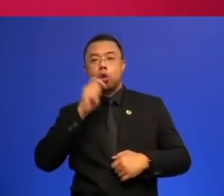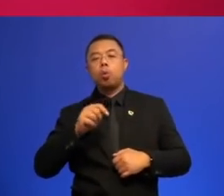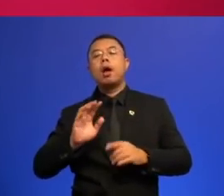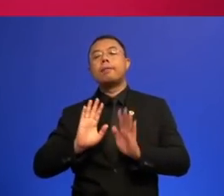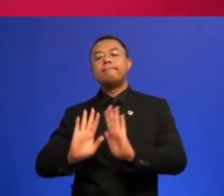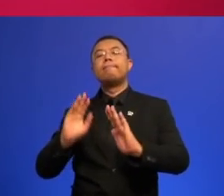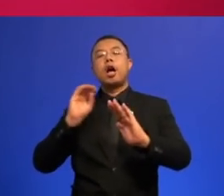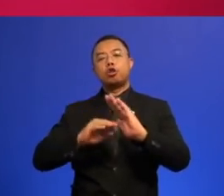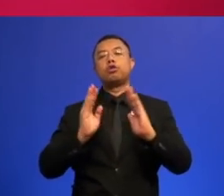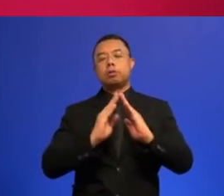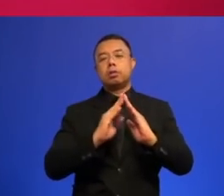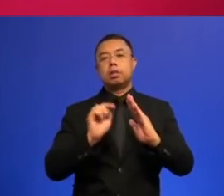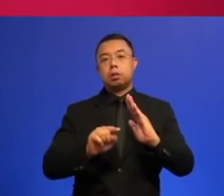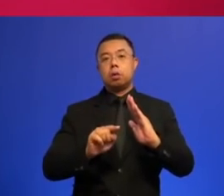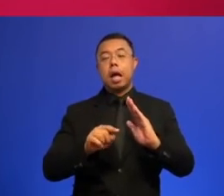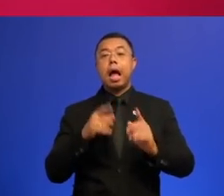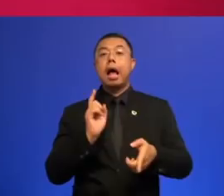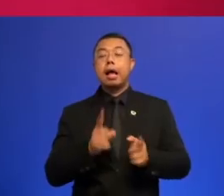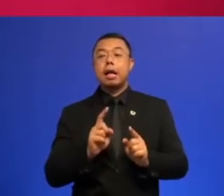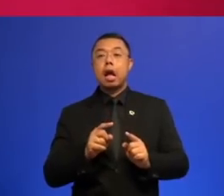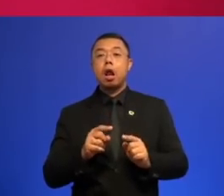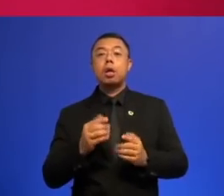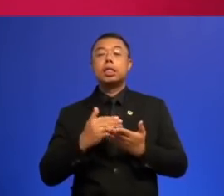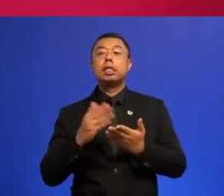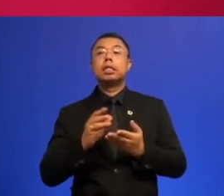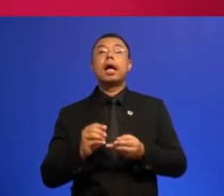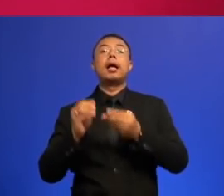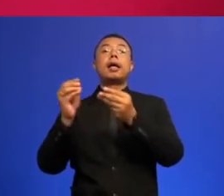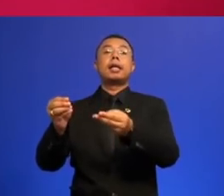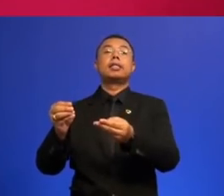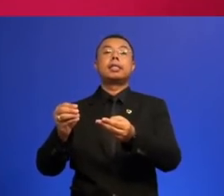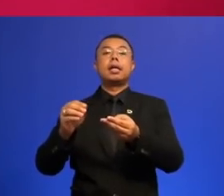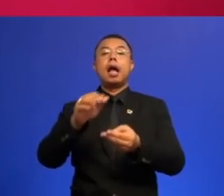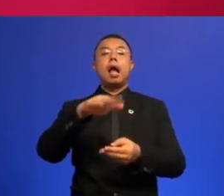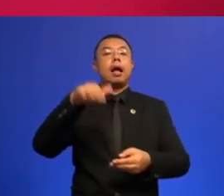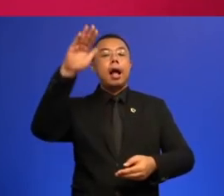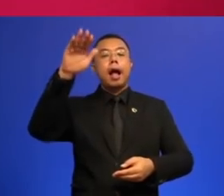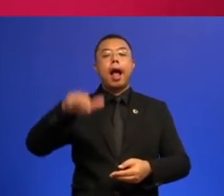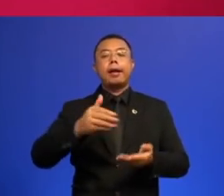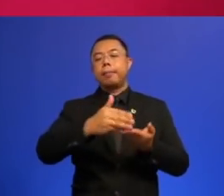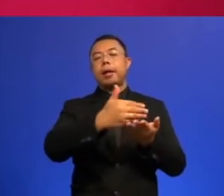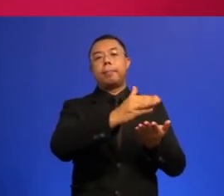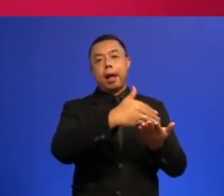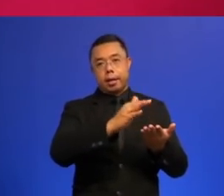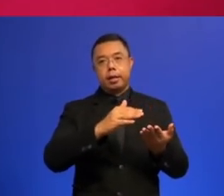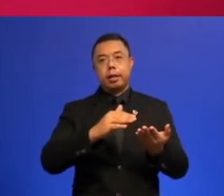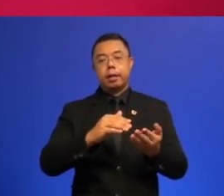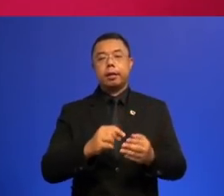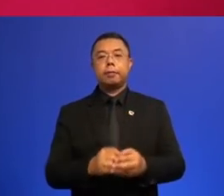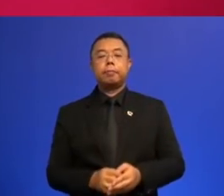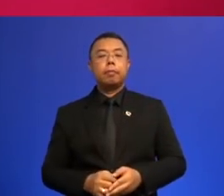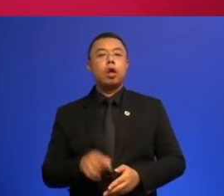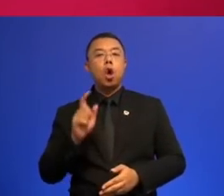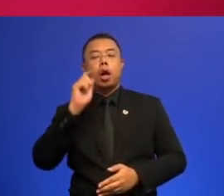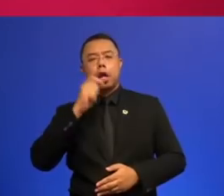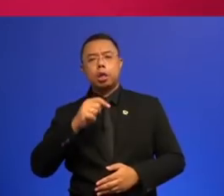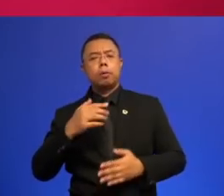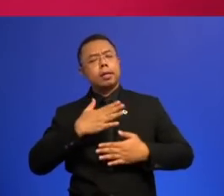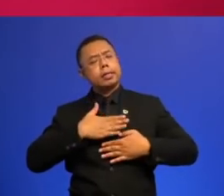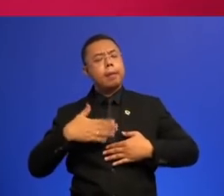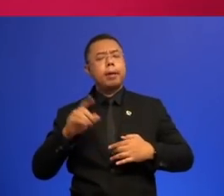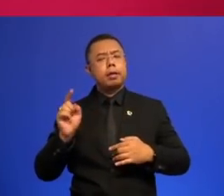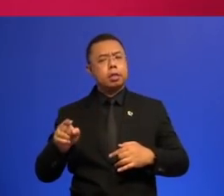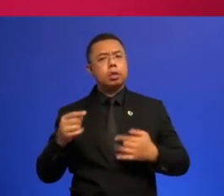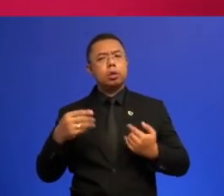tinggal di situ. Kalau sisa uangnya kasihlah adik-adik abang-abangnya bagi-bagi. Biar enggak dia bagi-bagi. Orang tuanya nyaman di